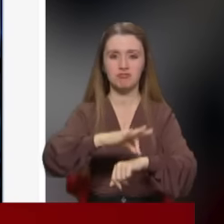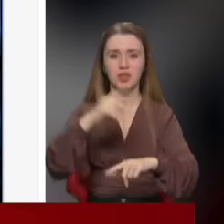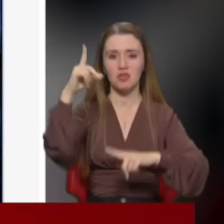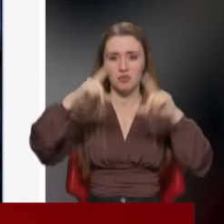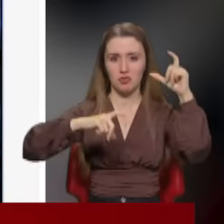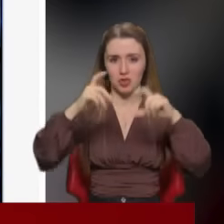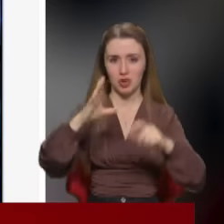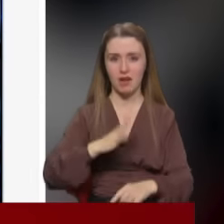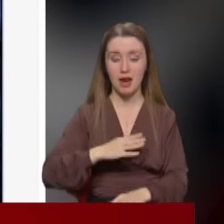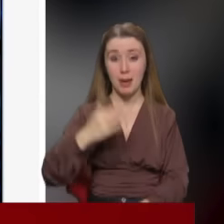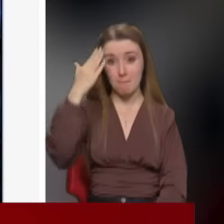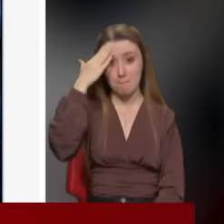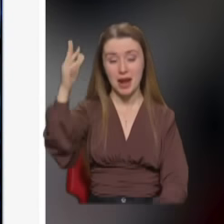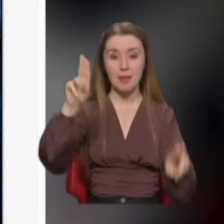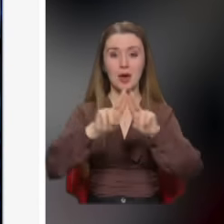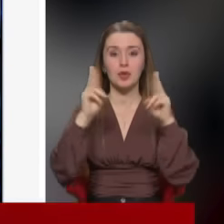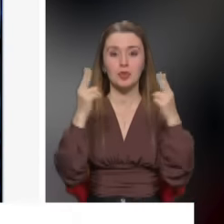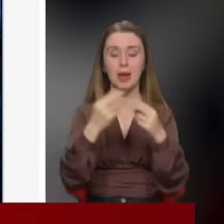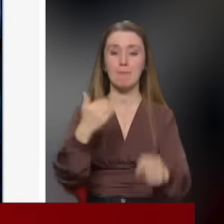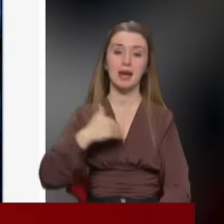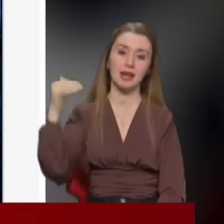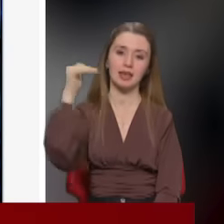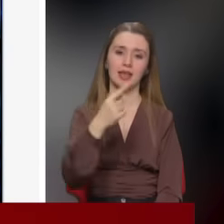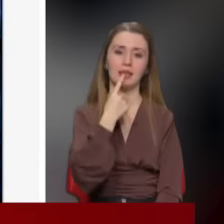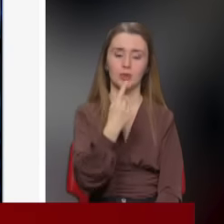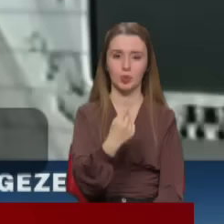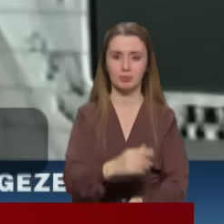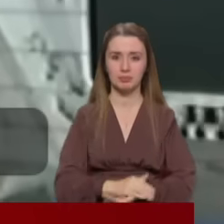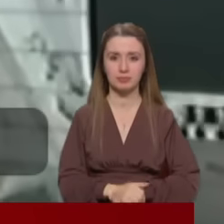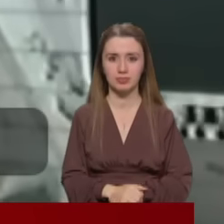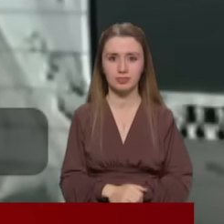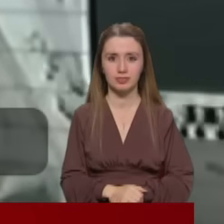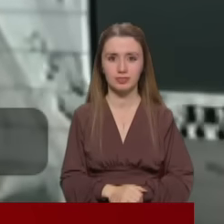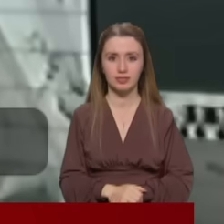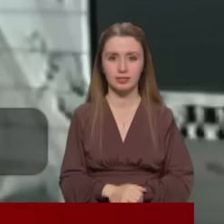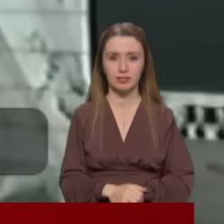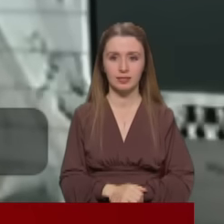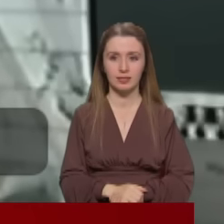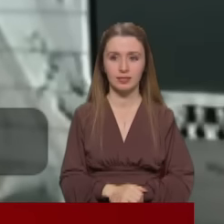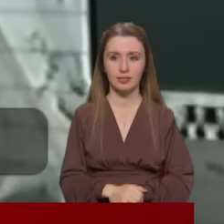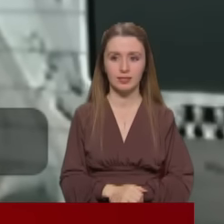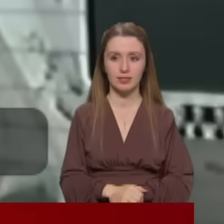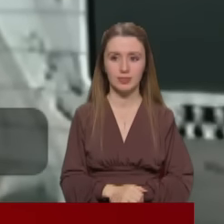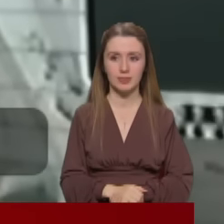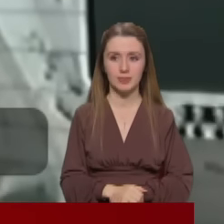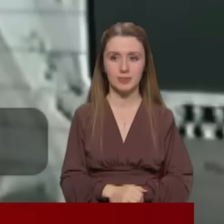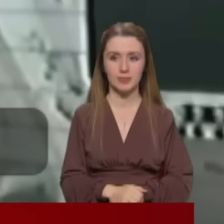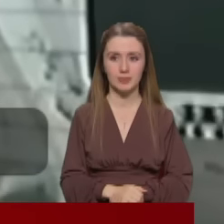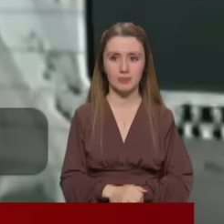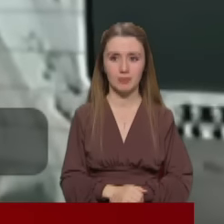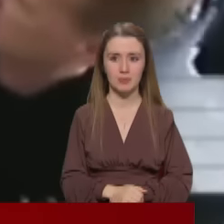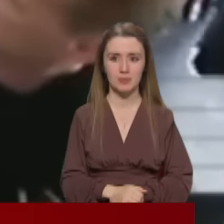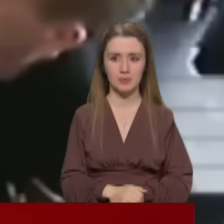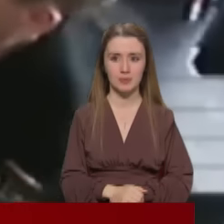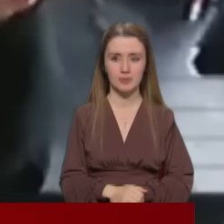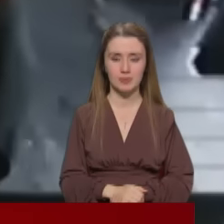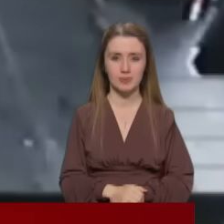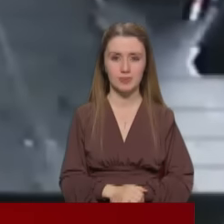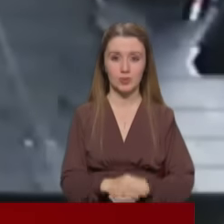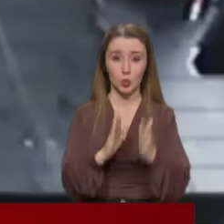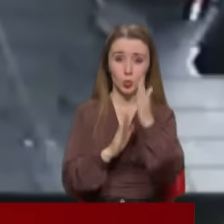fotoğrafıyla "Merhaba dünya, ben geldim" mesajını paylaştı. Hareket de yaptı, orada bir destek aldı.